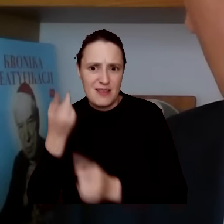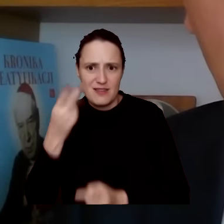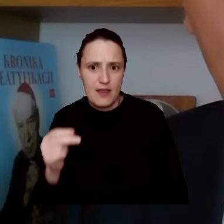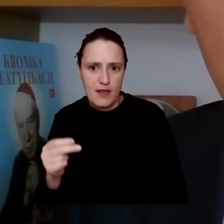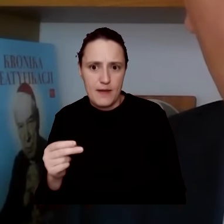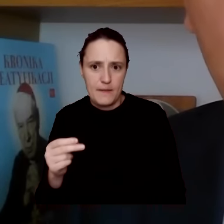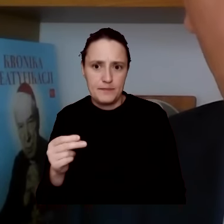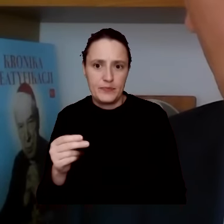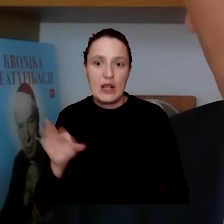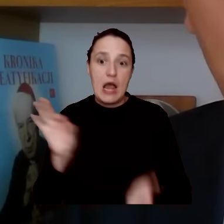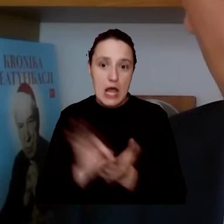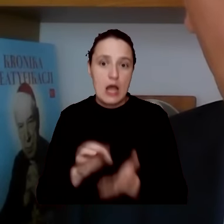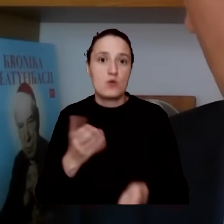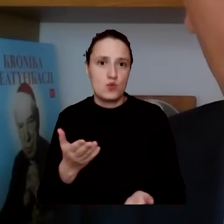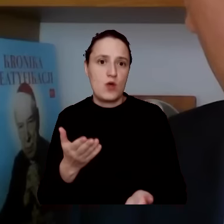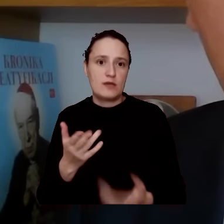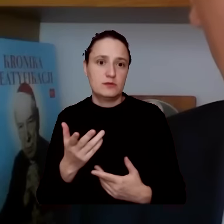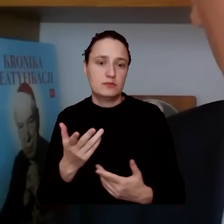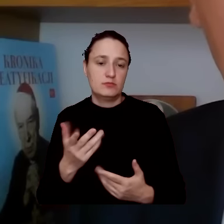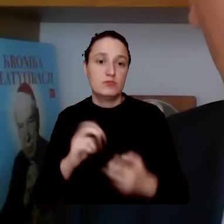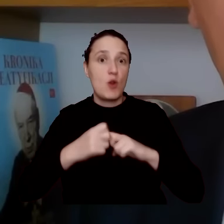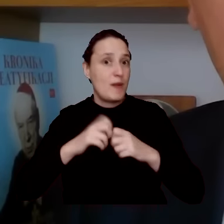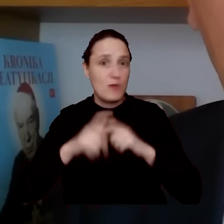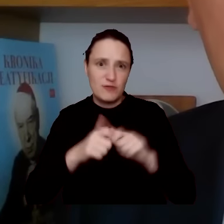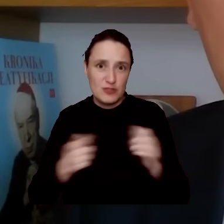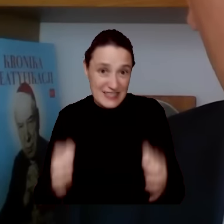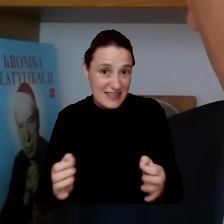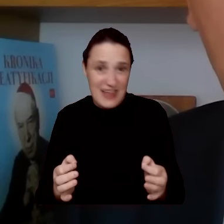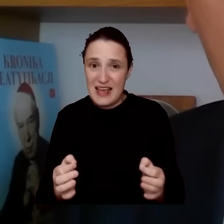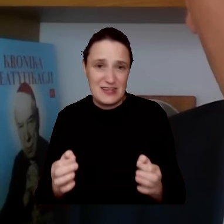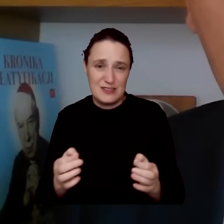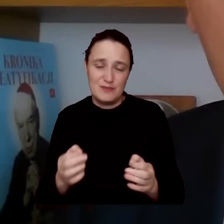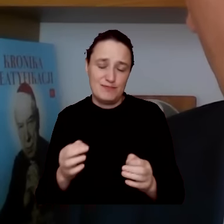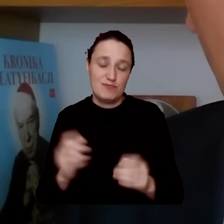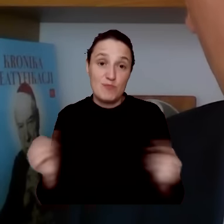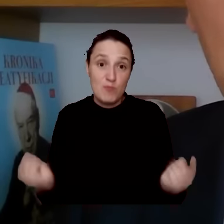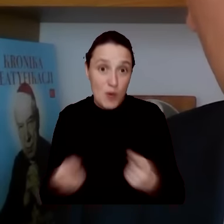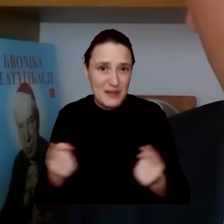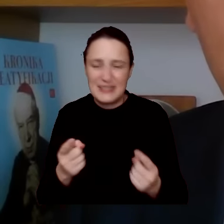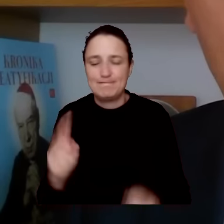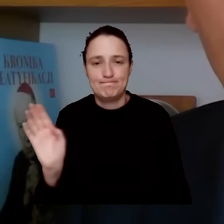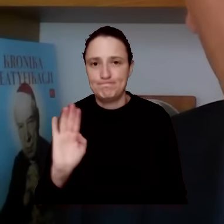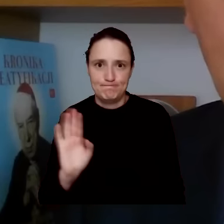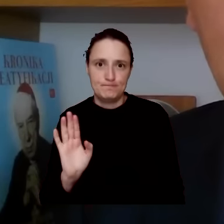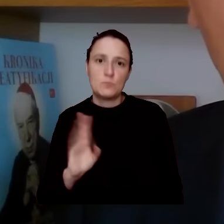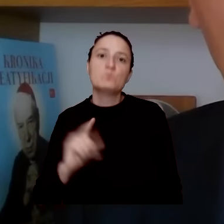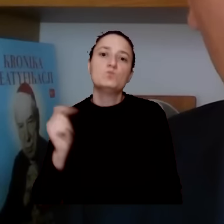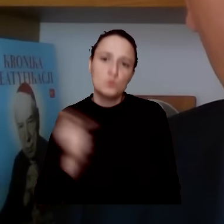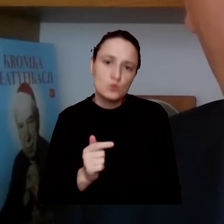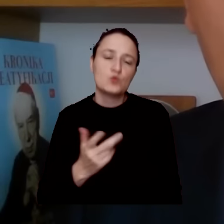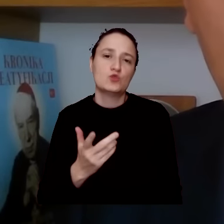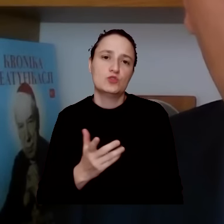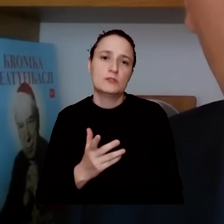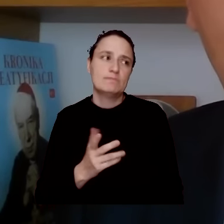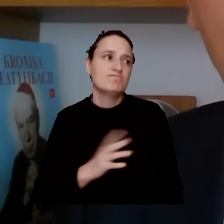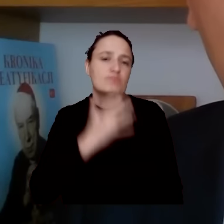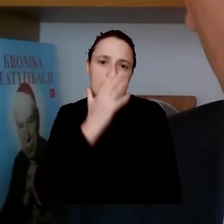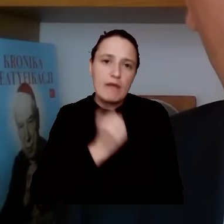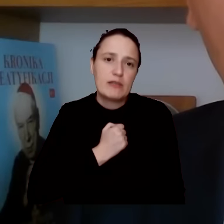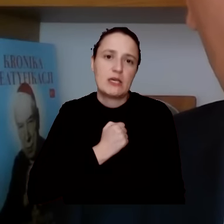akurat rozwiązywania problemów, więc trzeba właśnie w sposób jasny